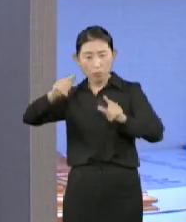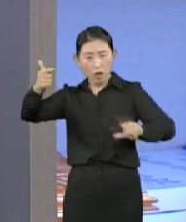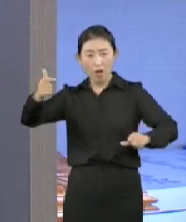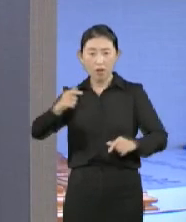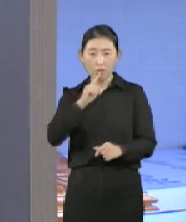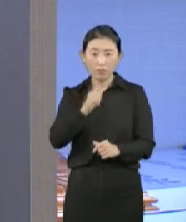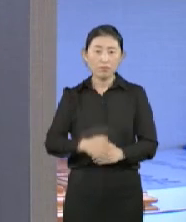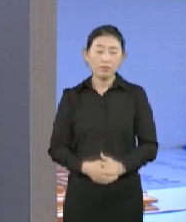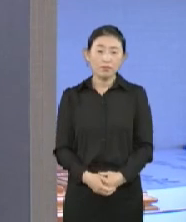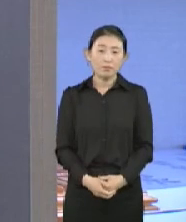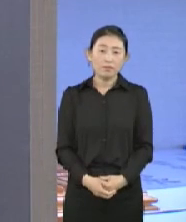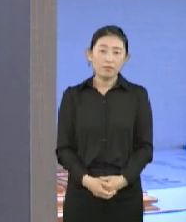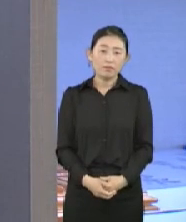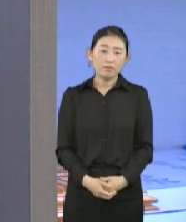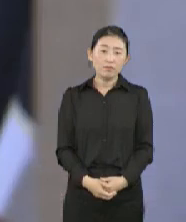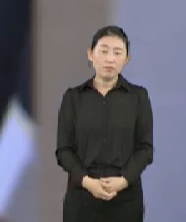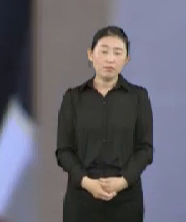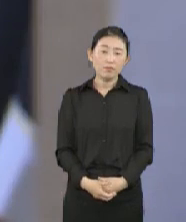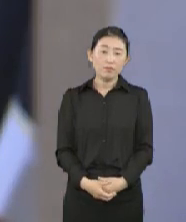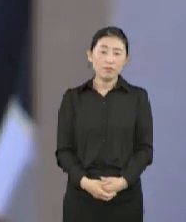차이를 보이고 있습니다